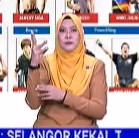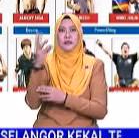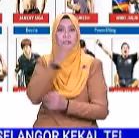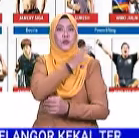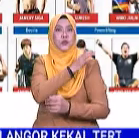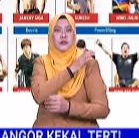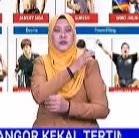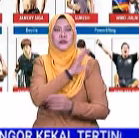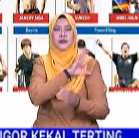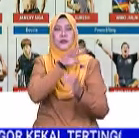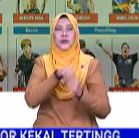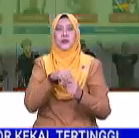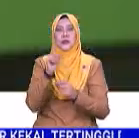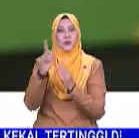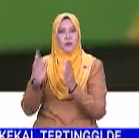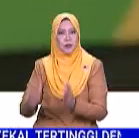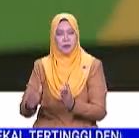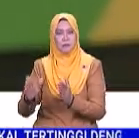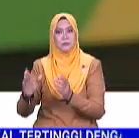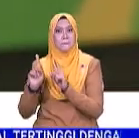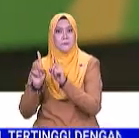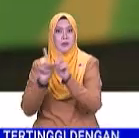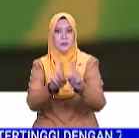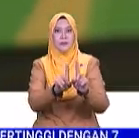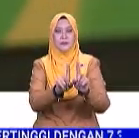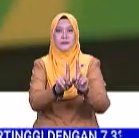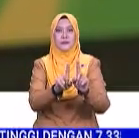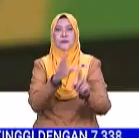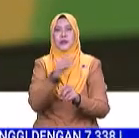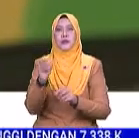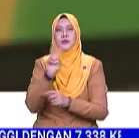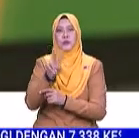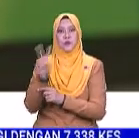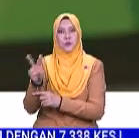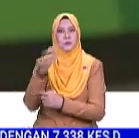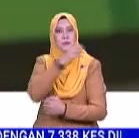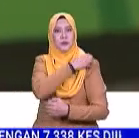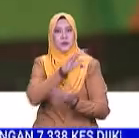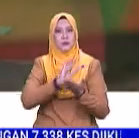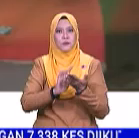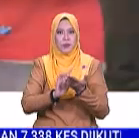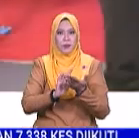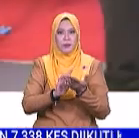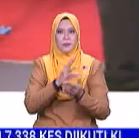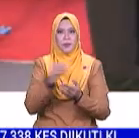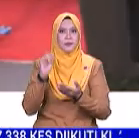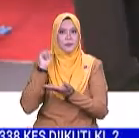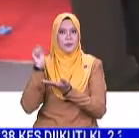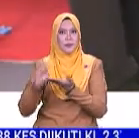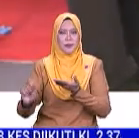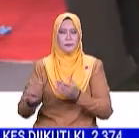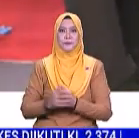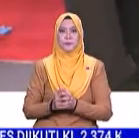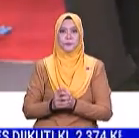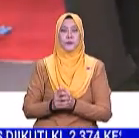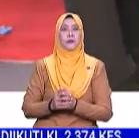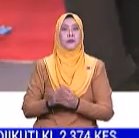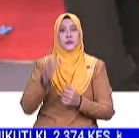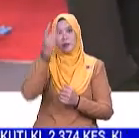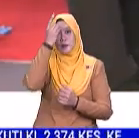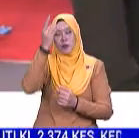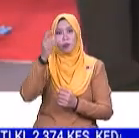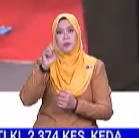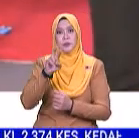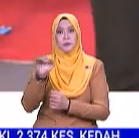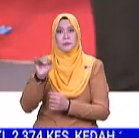jurulatih termasuk seorang chaperon atau pengiring selain 22 pegawai perubatan dan petugas sekretariat. Dato' Sri Megad yang